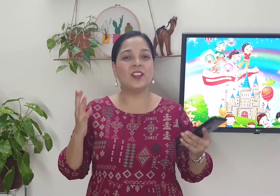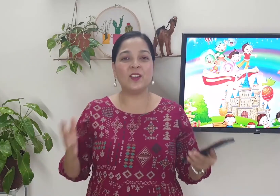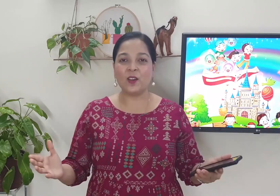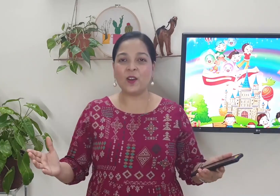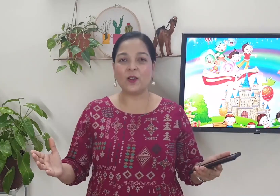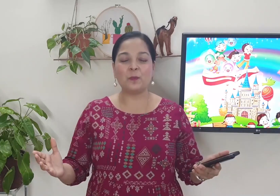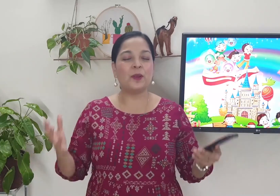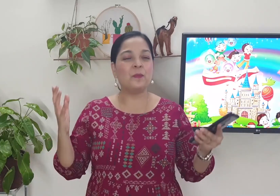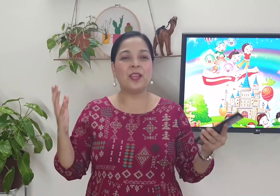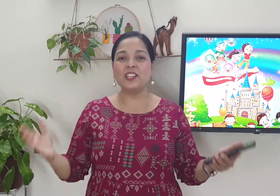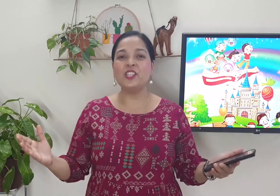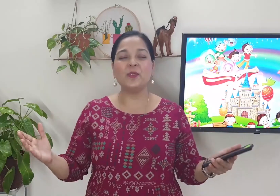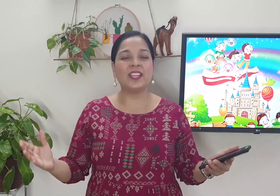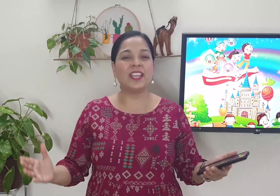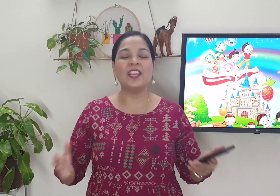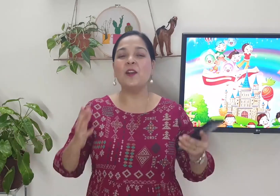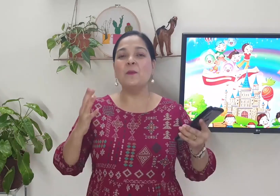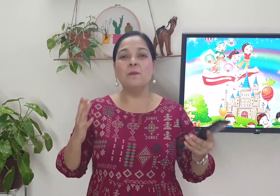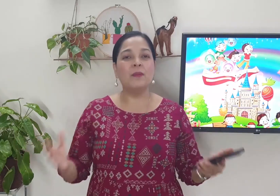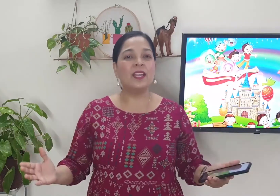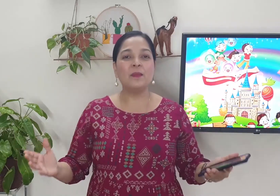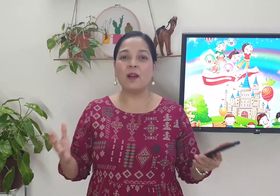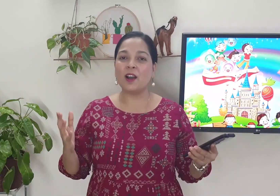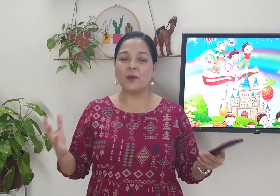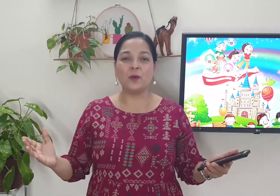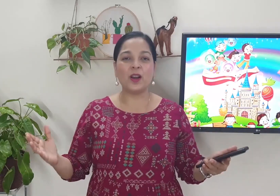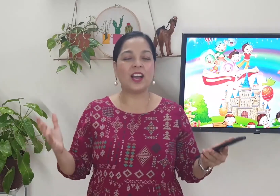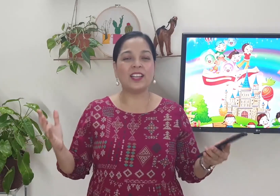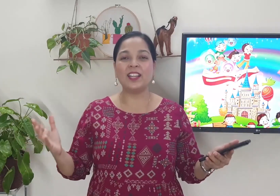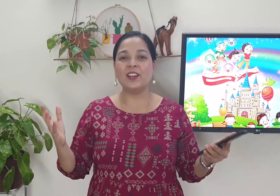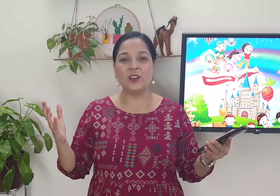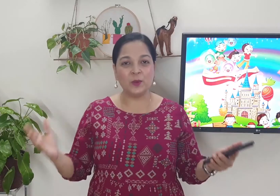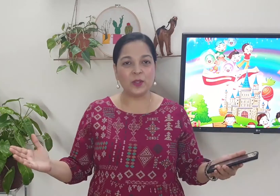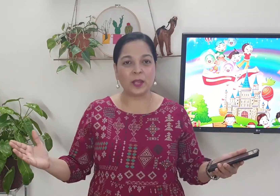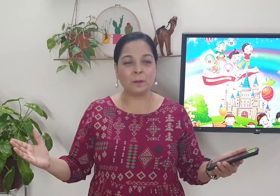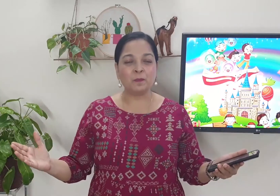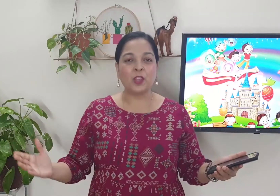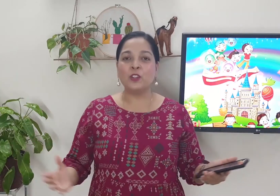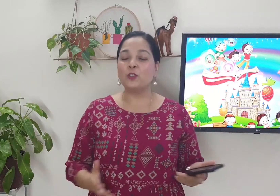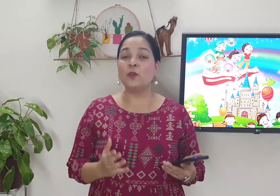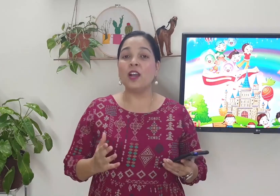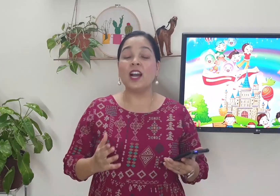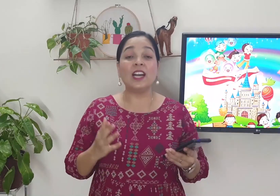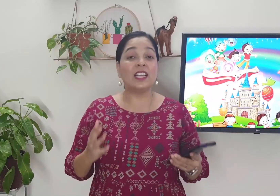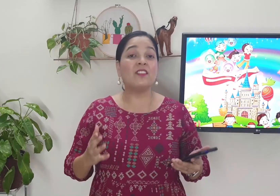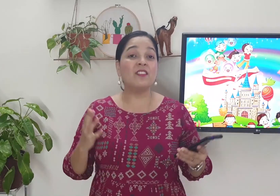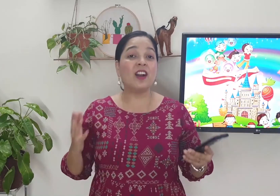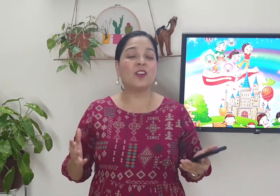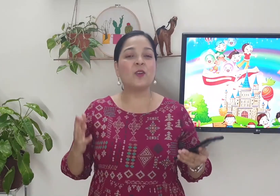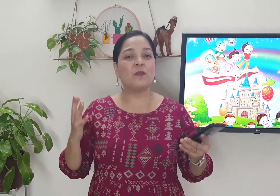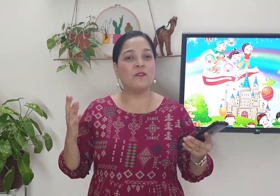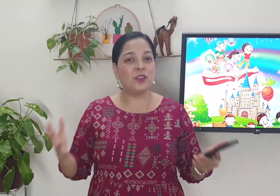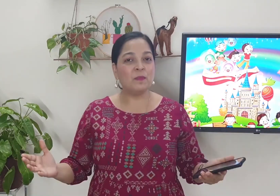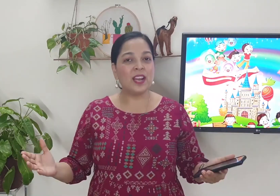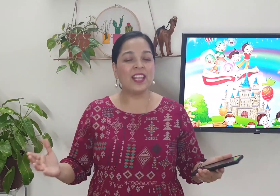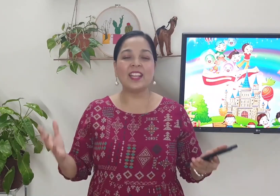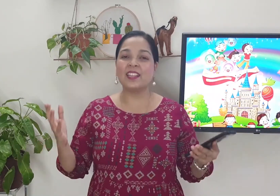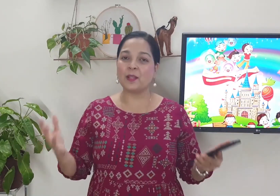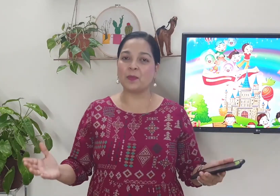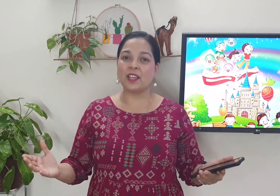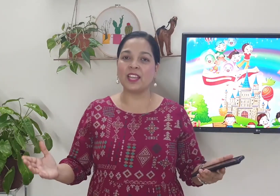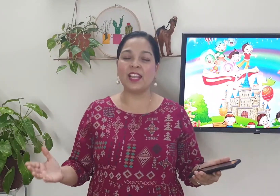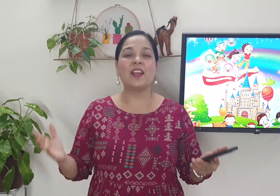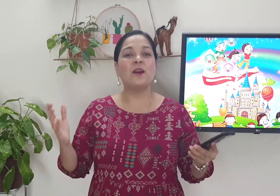द लॉर्ड, परमेश्वराची स्तुती असो, हालेलुया हालेलुया. पुढच्या रविवारी आपण परत भेटूया